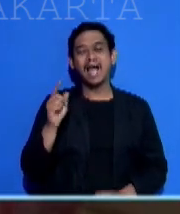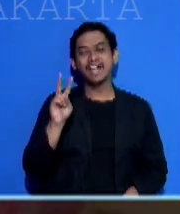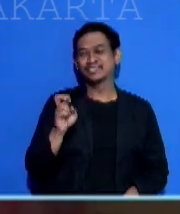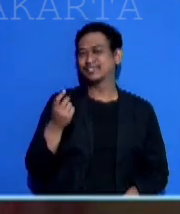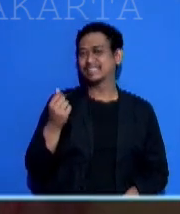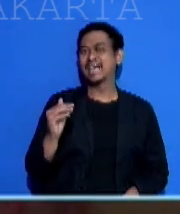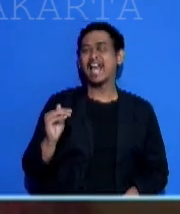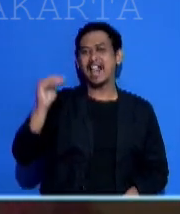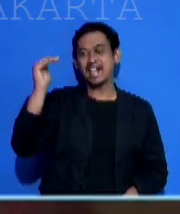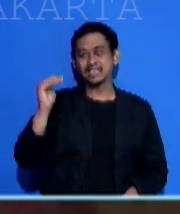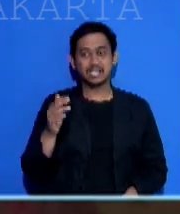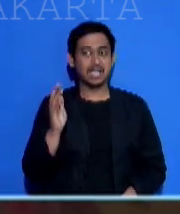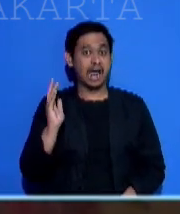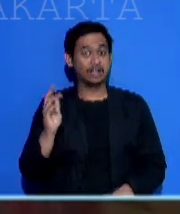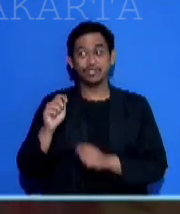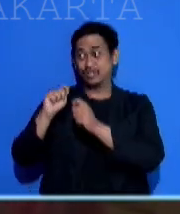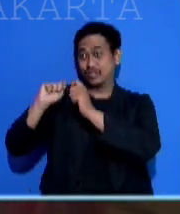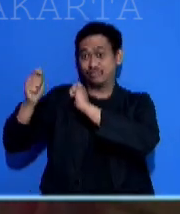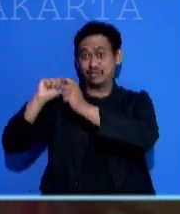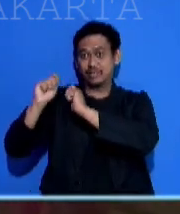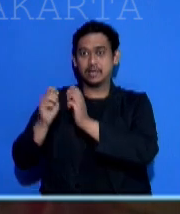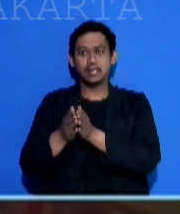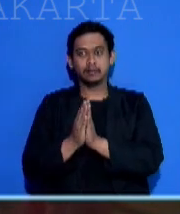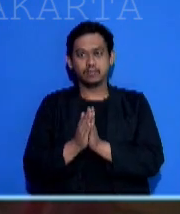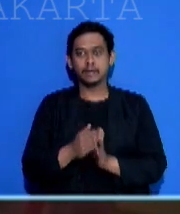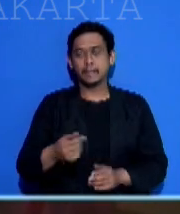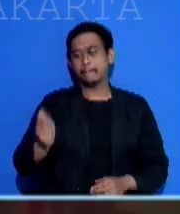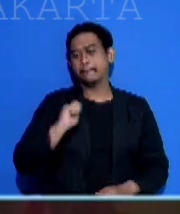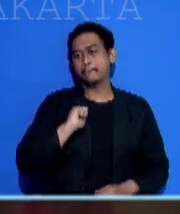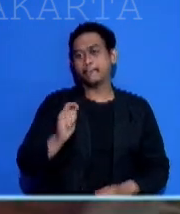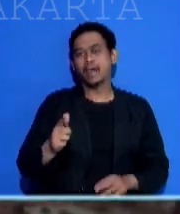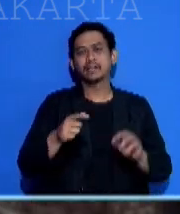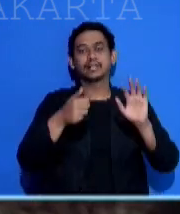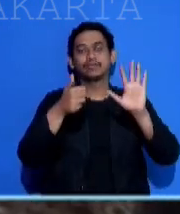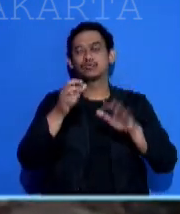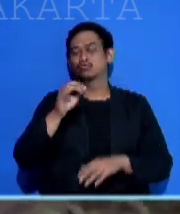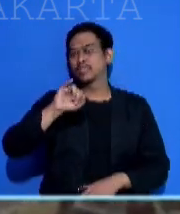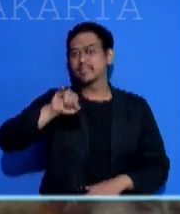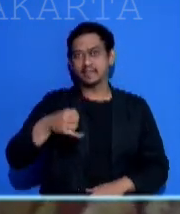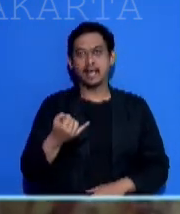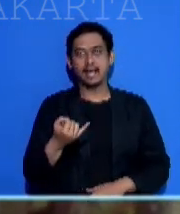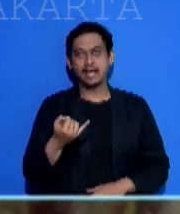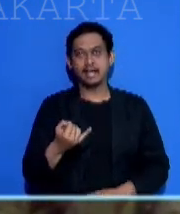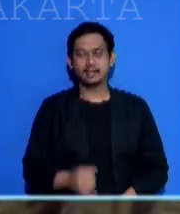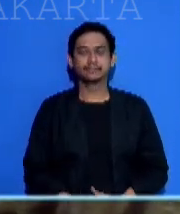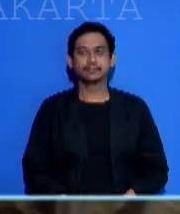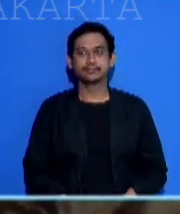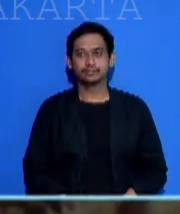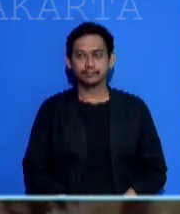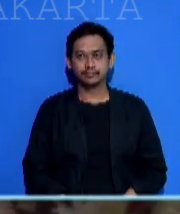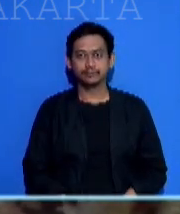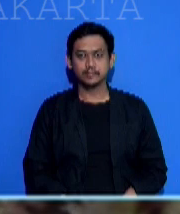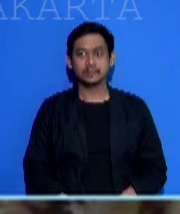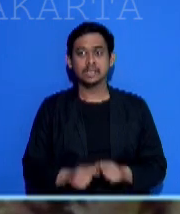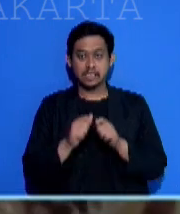Idul Fitri, piyambakipun saged pikantuk asil inggo 20 yuta rupiah. Kawuningono bilih kacang mete saking laladan Karangmojo